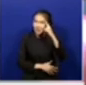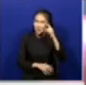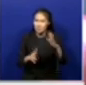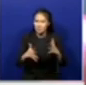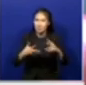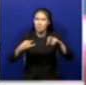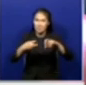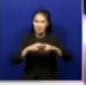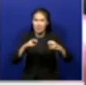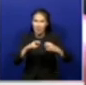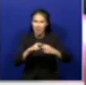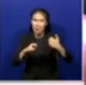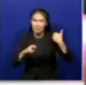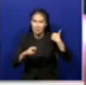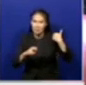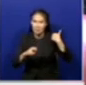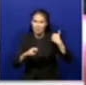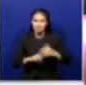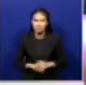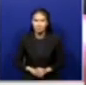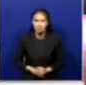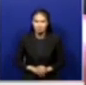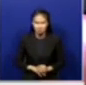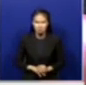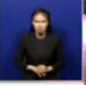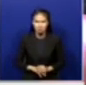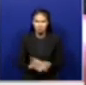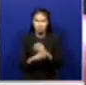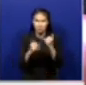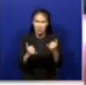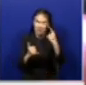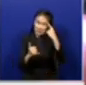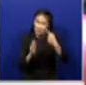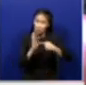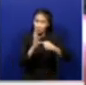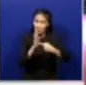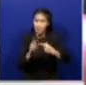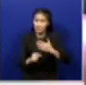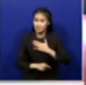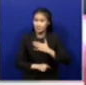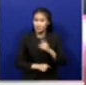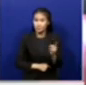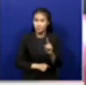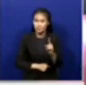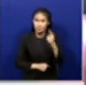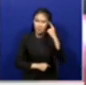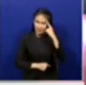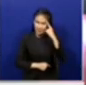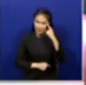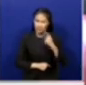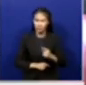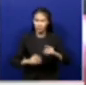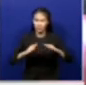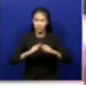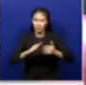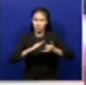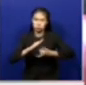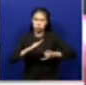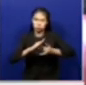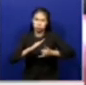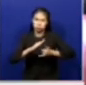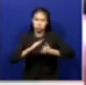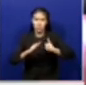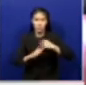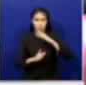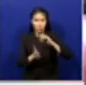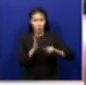ผลกระทบที่อันตรายมากกว่าเดิมอีกอย่างนึงที่อยากจะยกตัวอย่างก็คือการกักตัวในช่วงแรกที่มีการห้